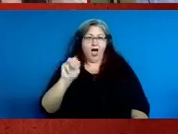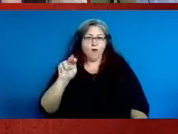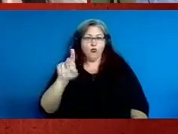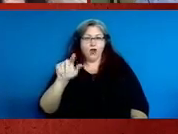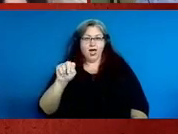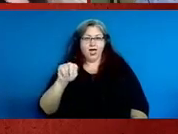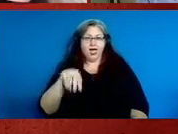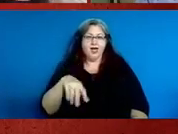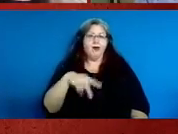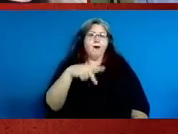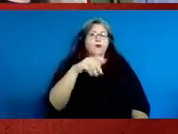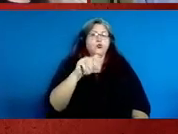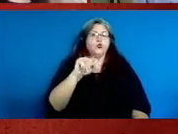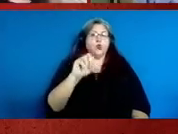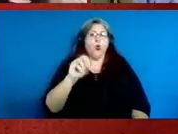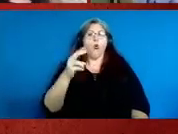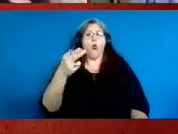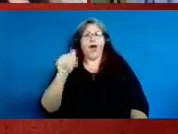通话.